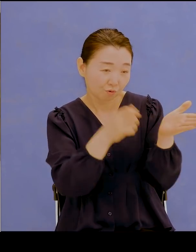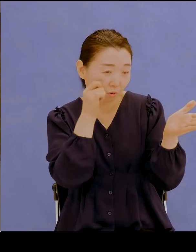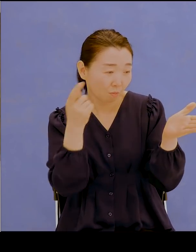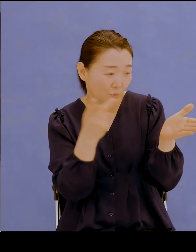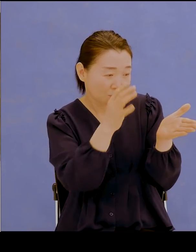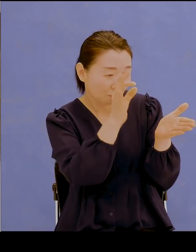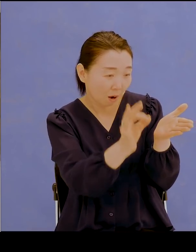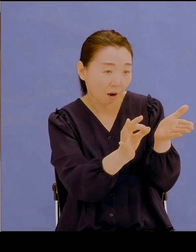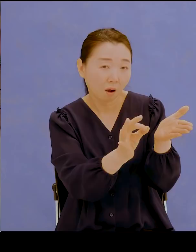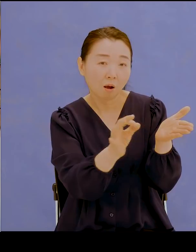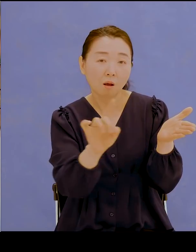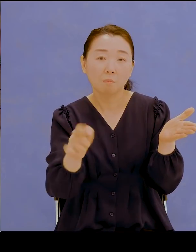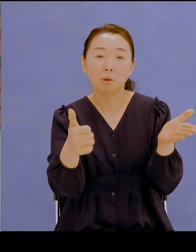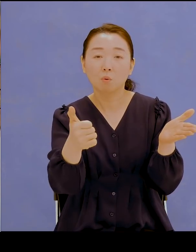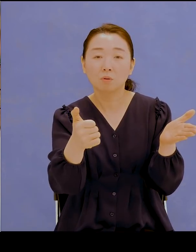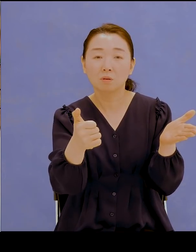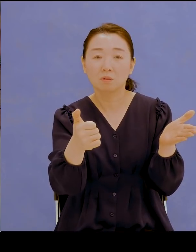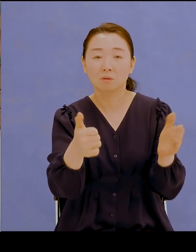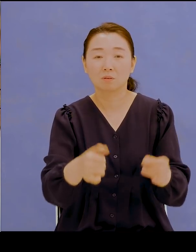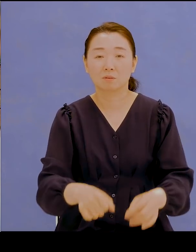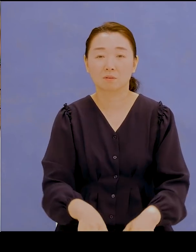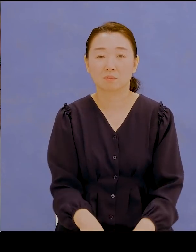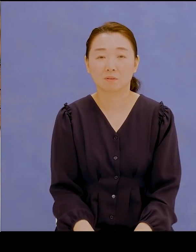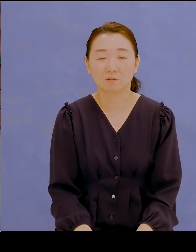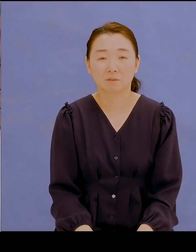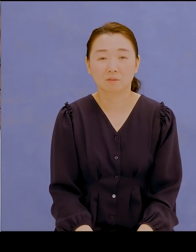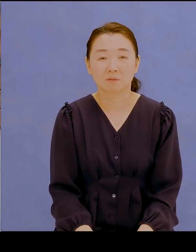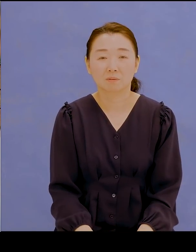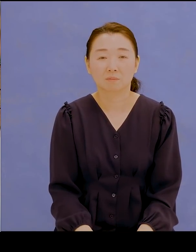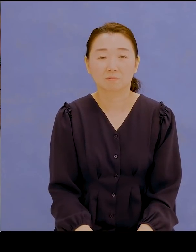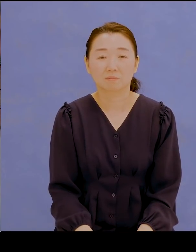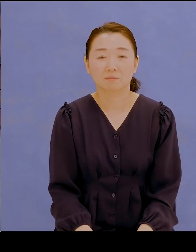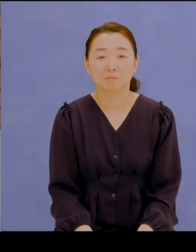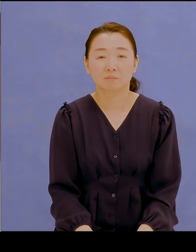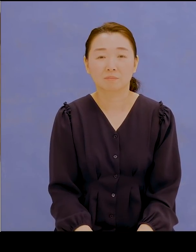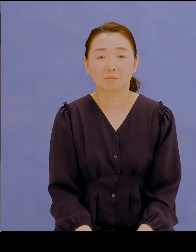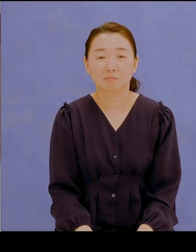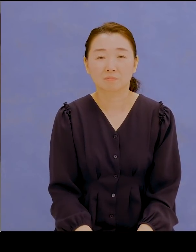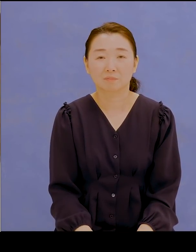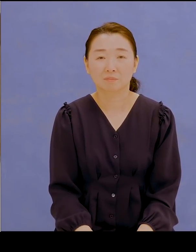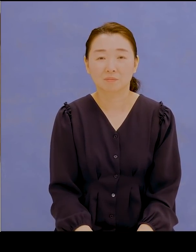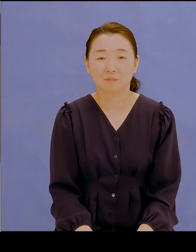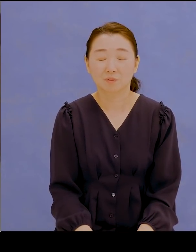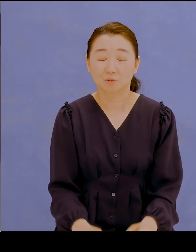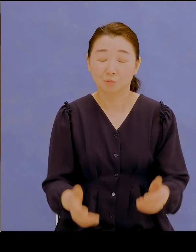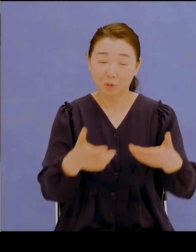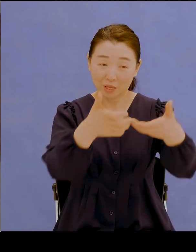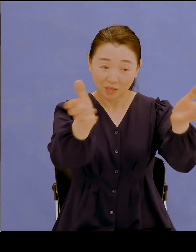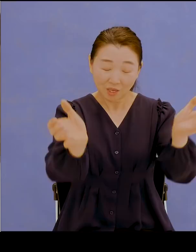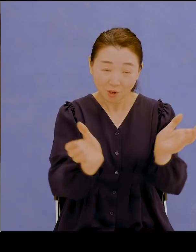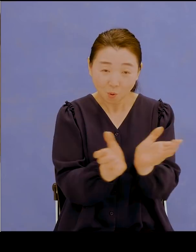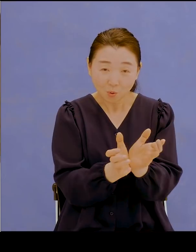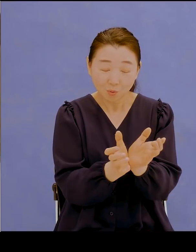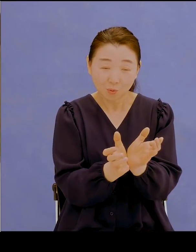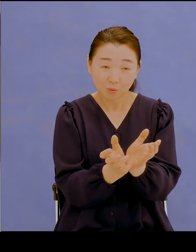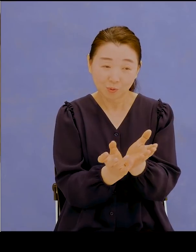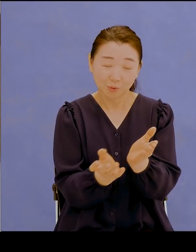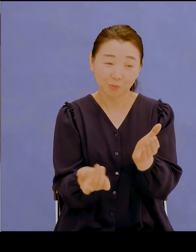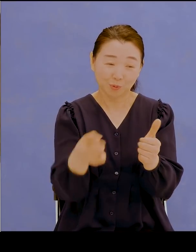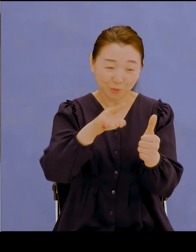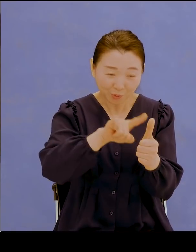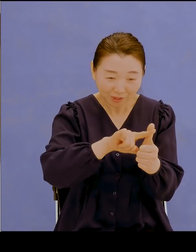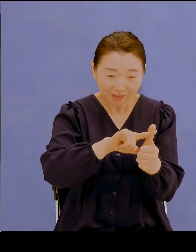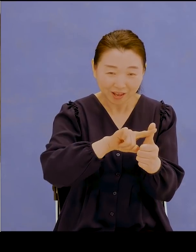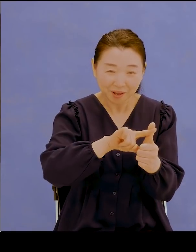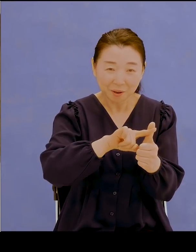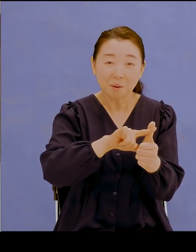전화번호부 보니까 150명이 이름이 넘었더라고요. 그러니까 이제 우리 교구에 이제 네네. 거쳐간 사람이 네. 이제 사실